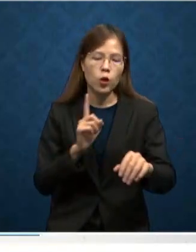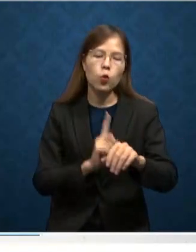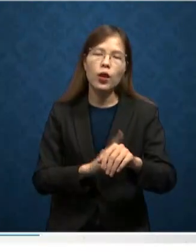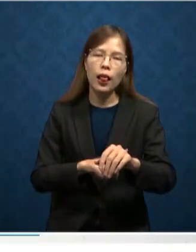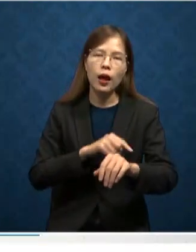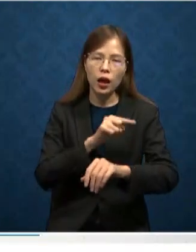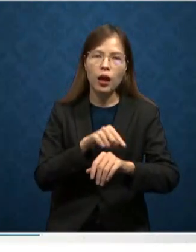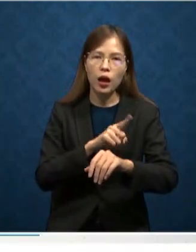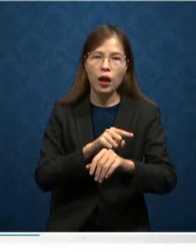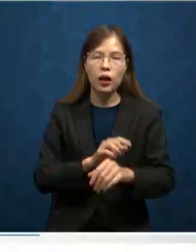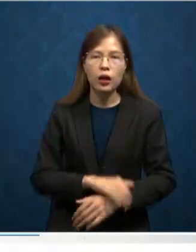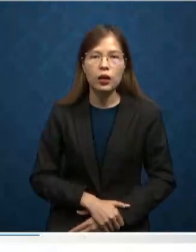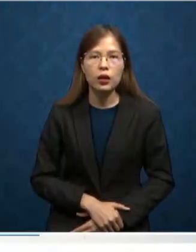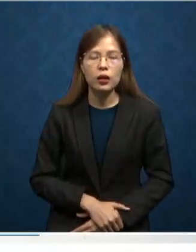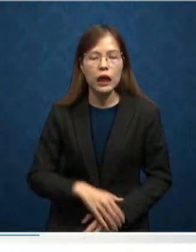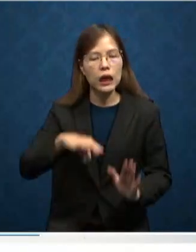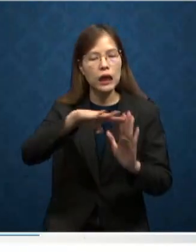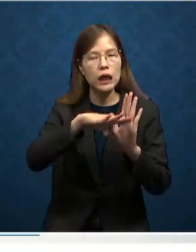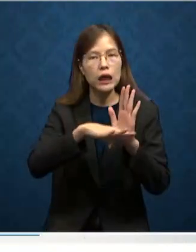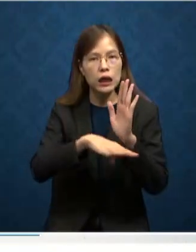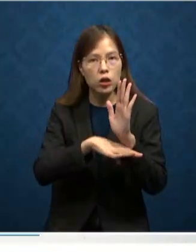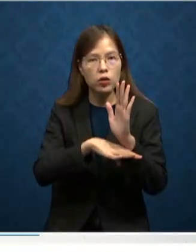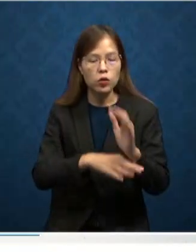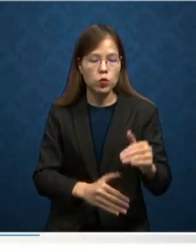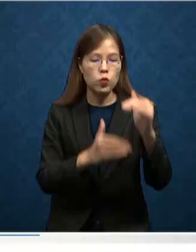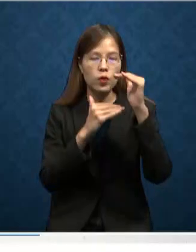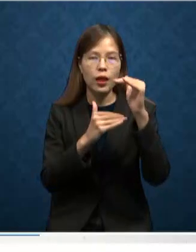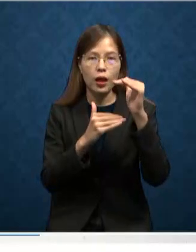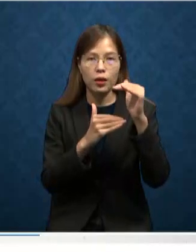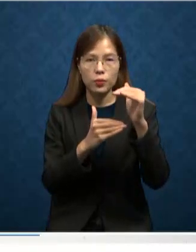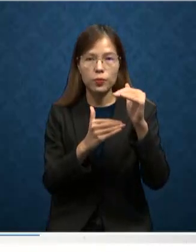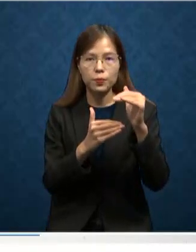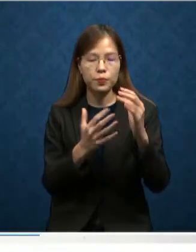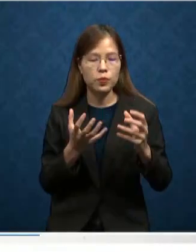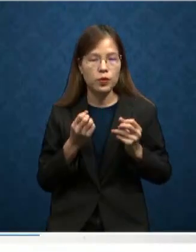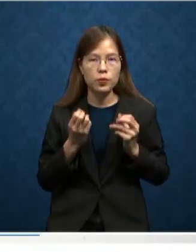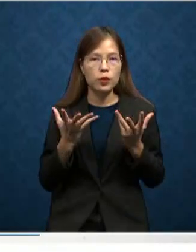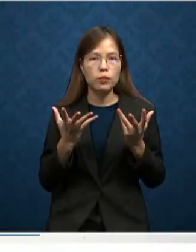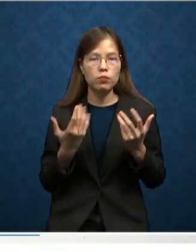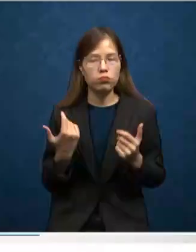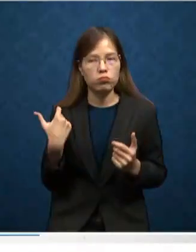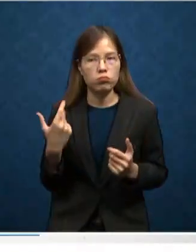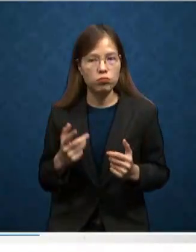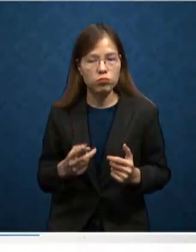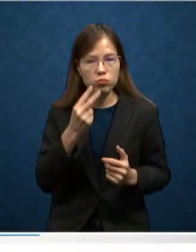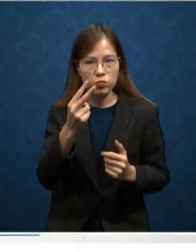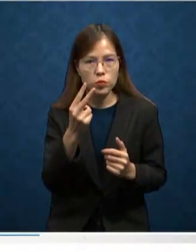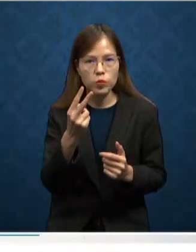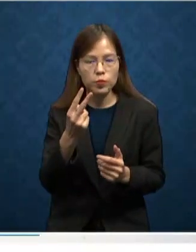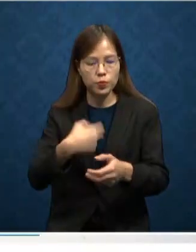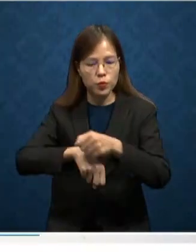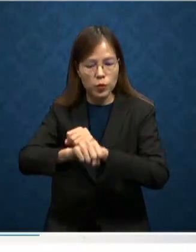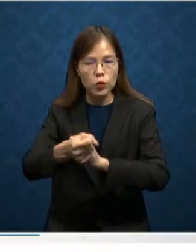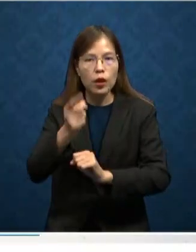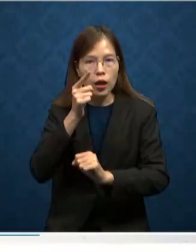เกินเอ่อขั้นตอนระยะเวลาที่กำหนดเนี่ยเขาก็ไม่นับเลยก็มีแต่บางหน่วยก็มองว่าถ้ามันเข้าสู่กระบวนการ